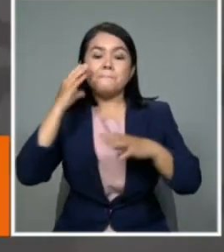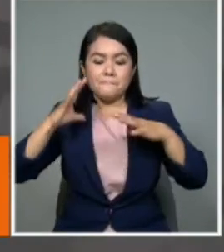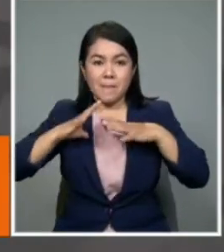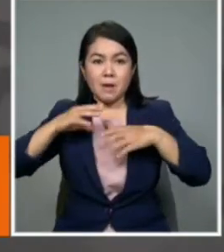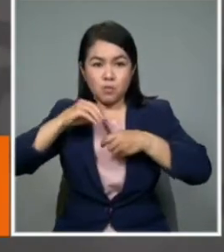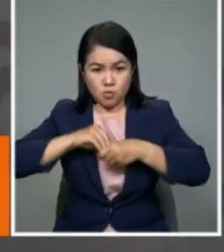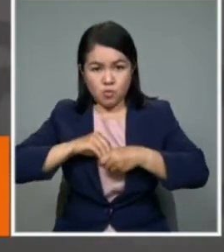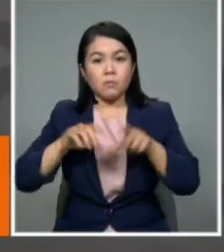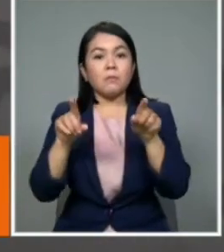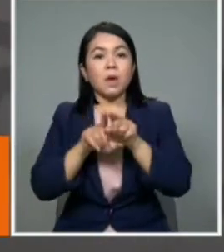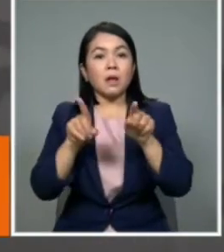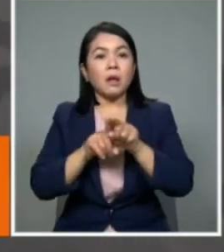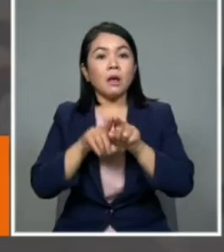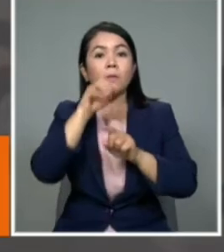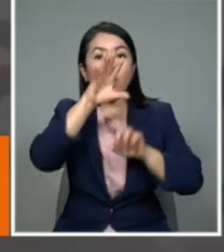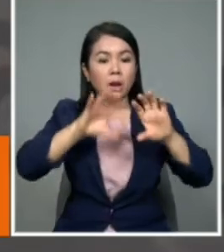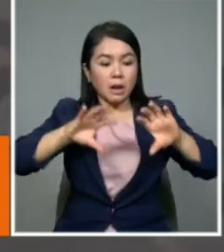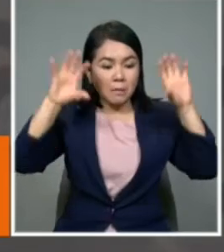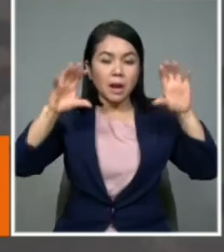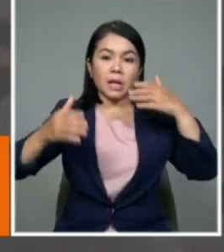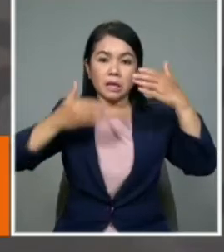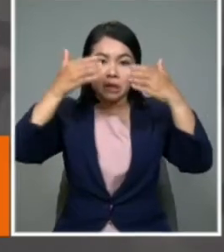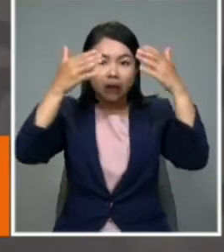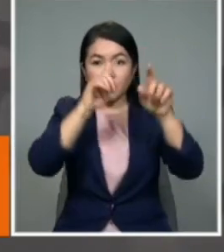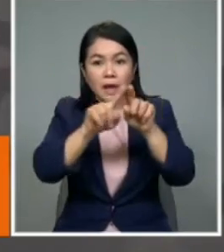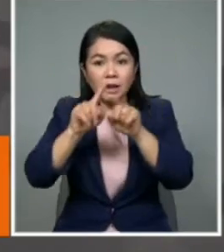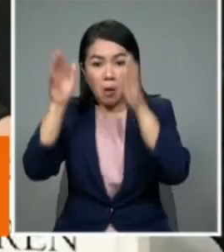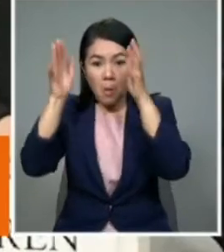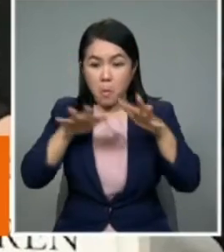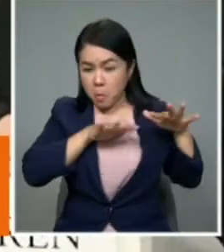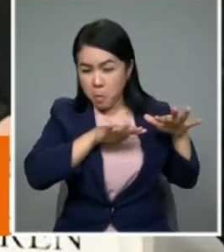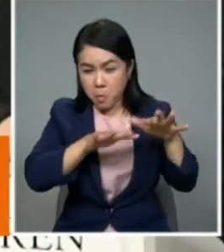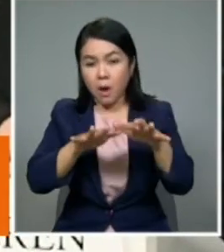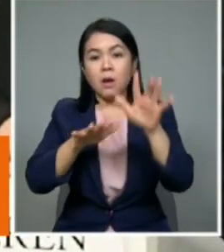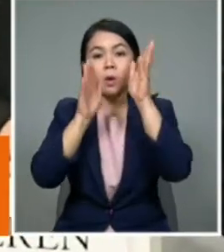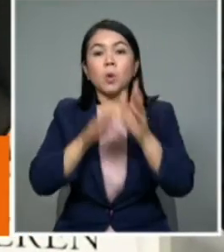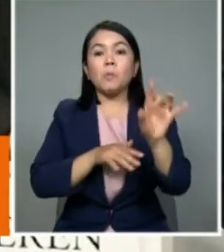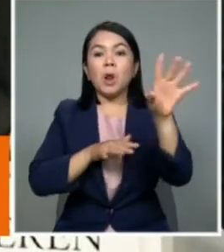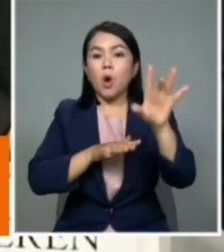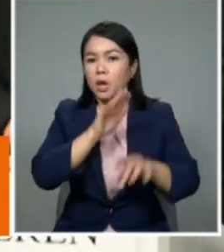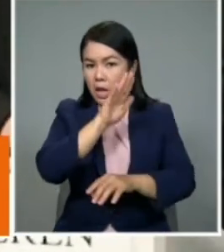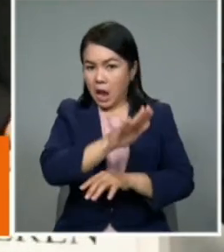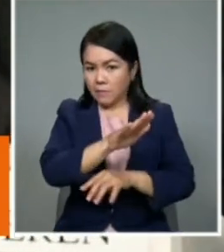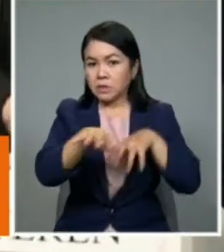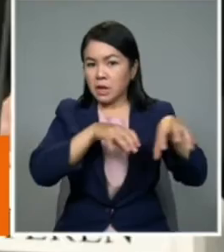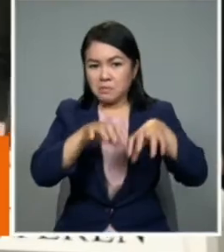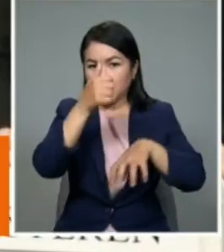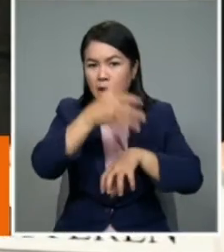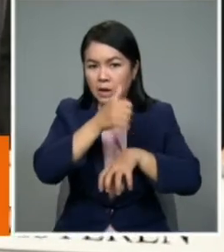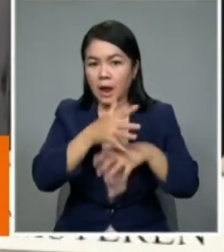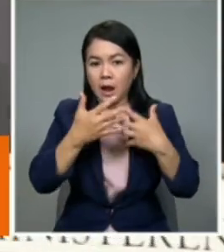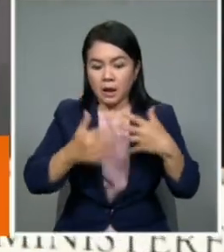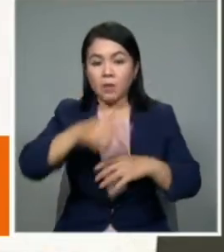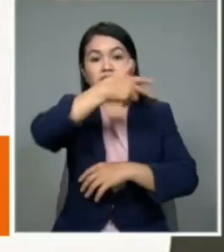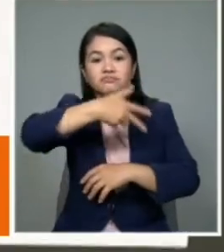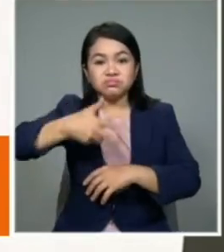นะคะซึ่งทางการยังสั่งยกเลิกงานกิจกรรมที่มีคนมากกว่า100คนเข้าร่วมด้วยสำหรับผู้ติดเชื้อในเดนมาร์กส